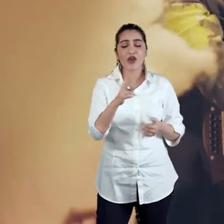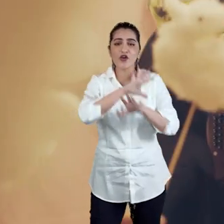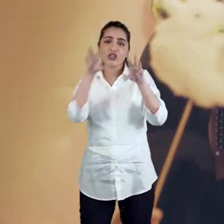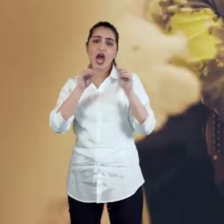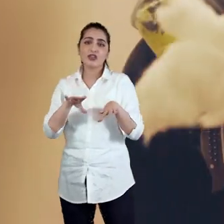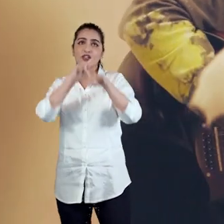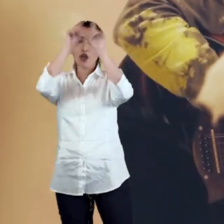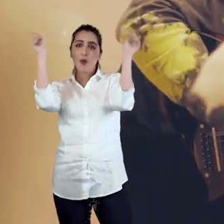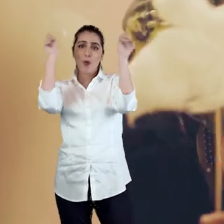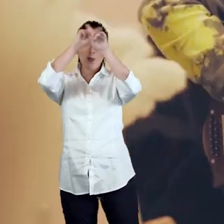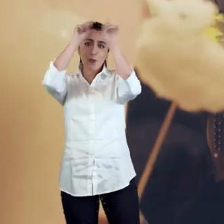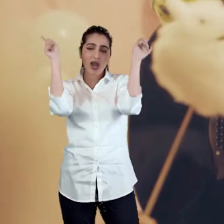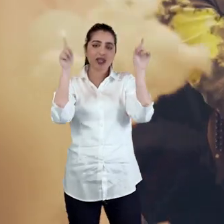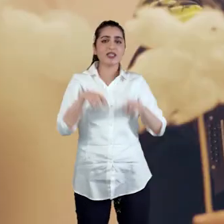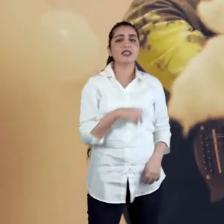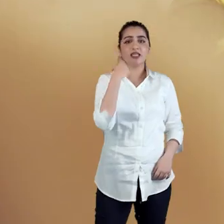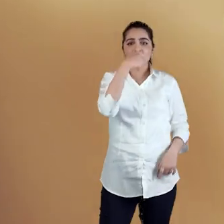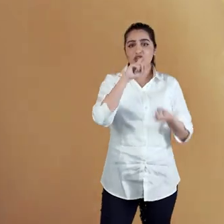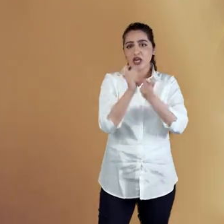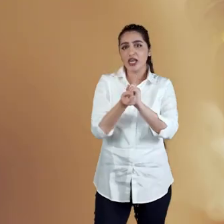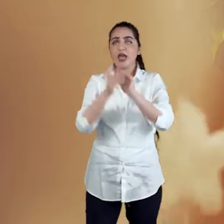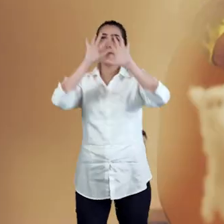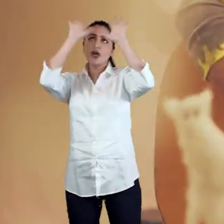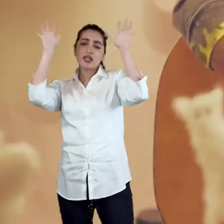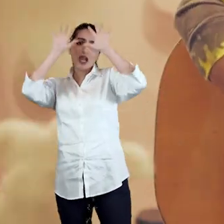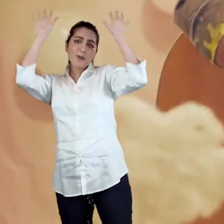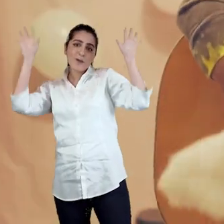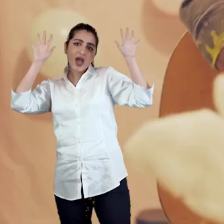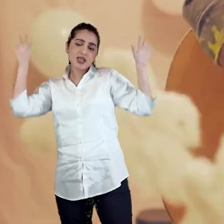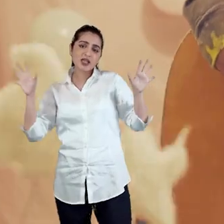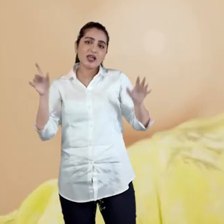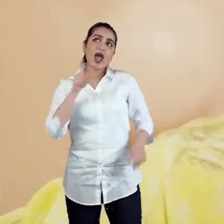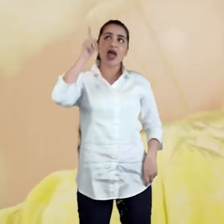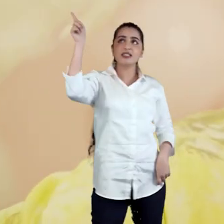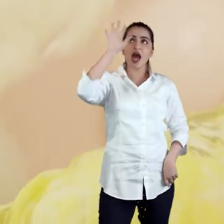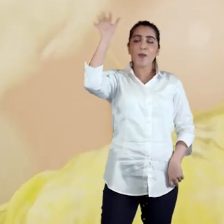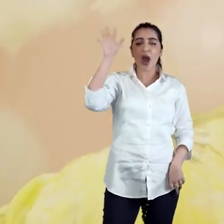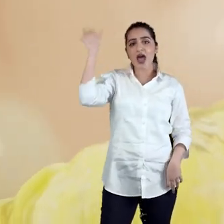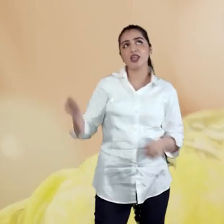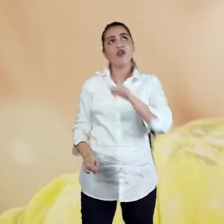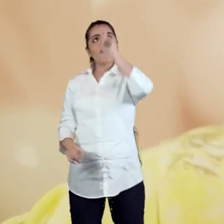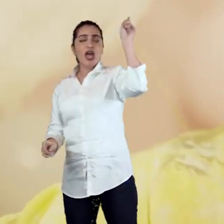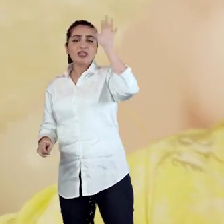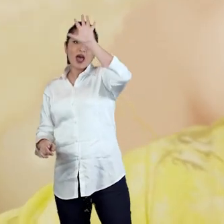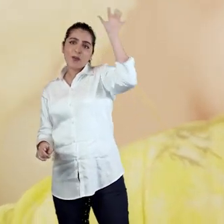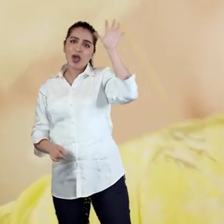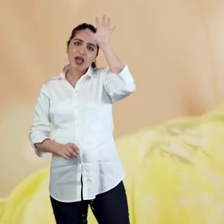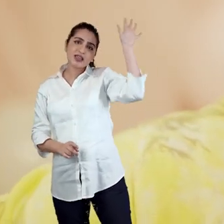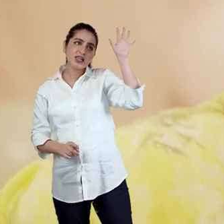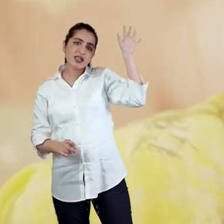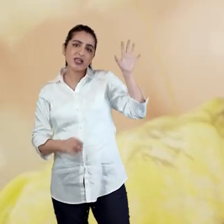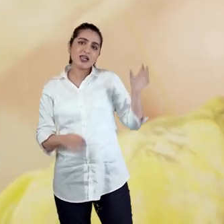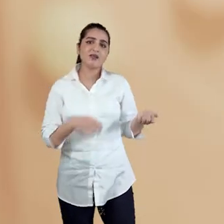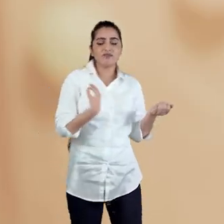देखो जादू सर के ऊपर कितनी शक्लें बदले बादल, ऐसा बादल